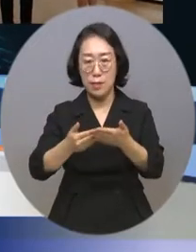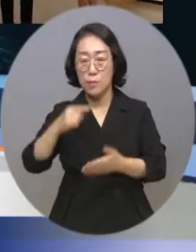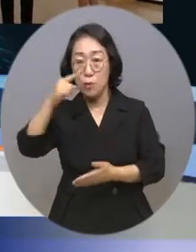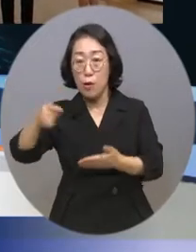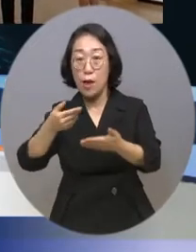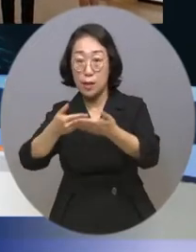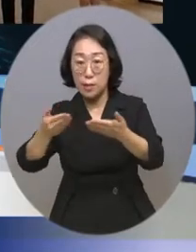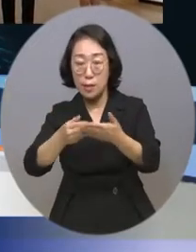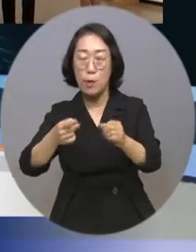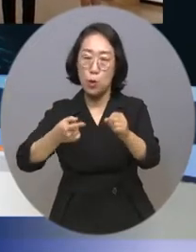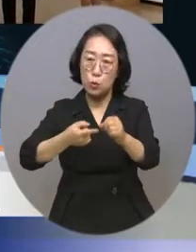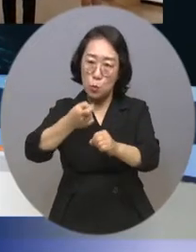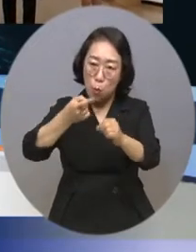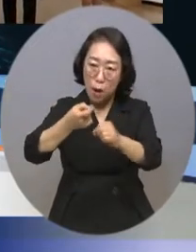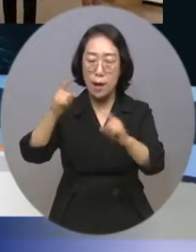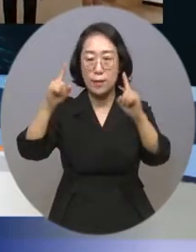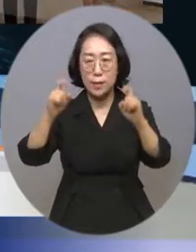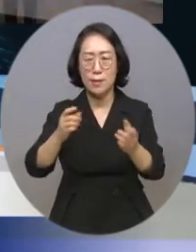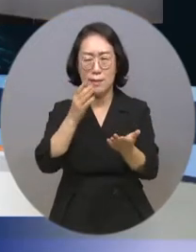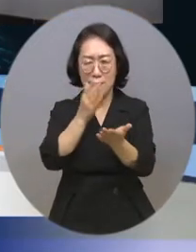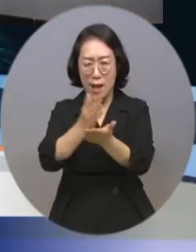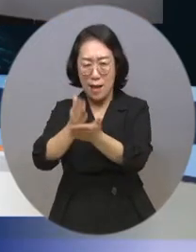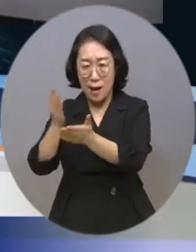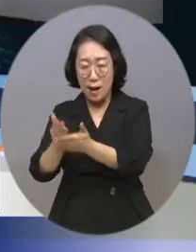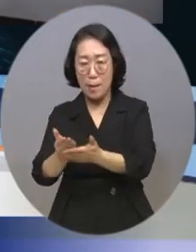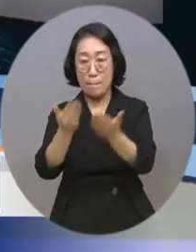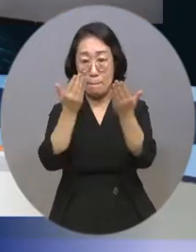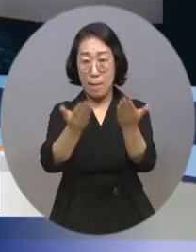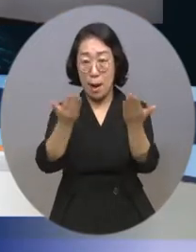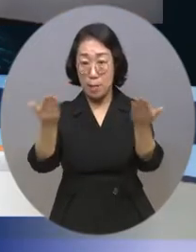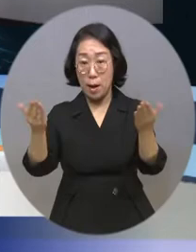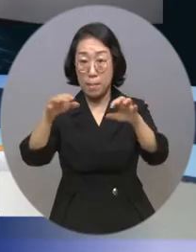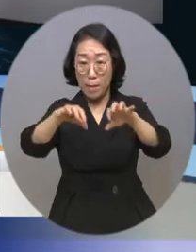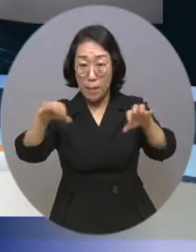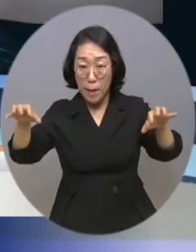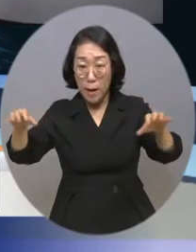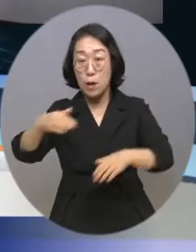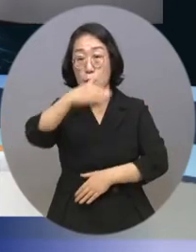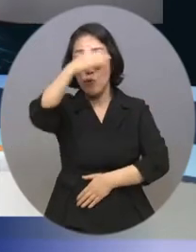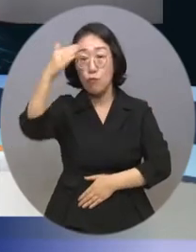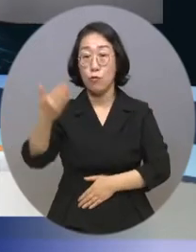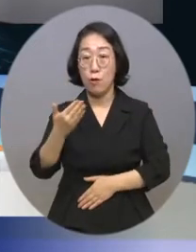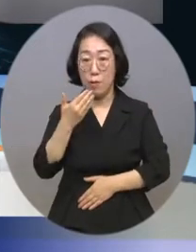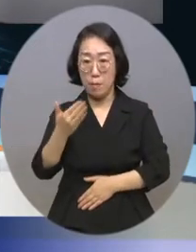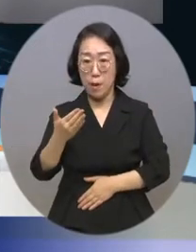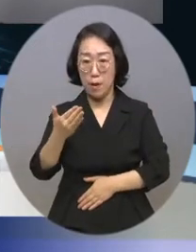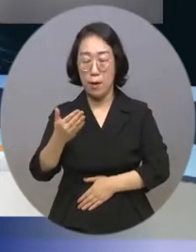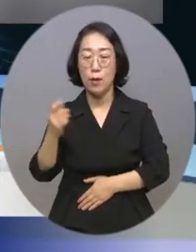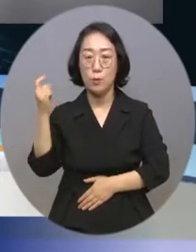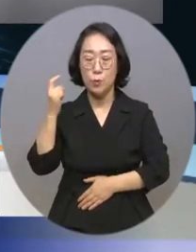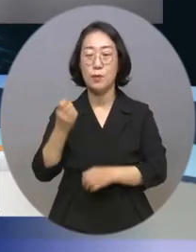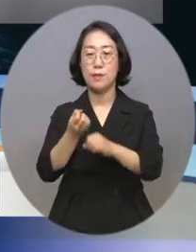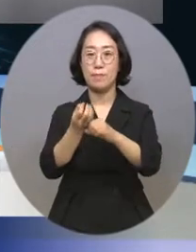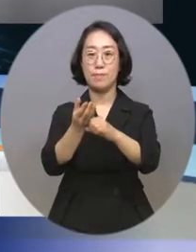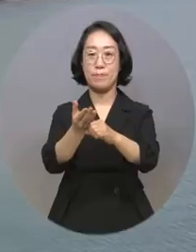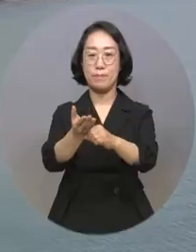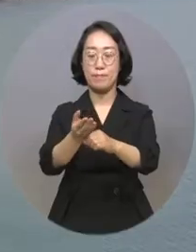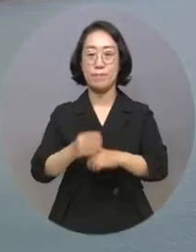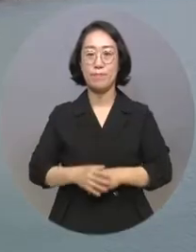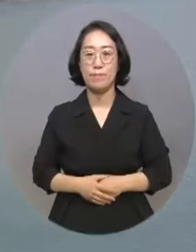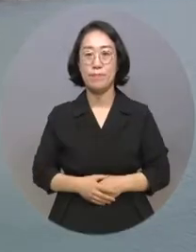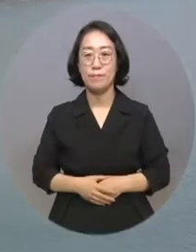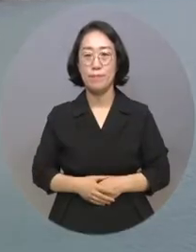조각과 사진 등 다양한 장르의 작품들을 선보였는데요. 자세한 소식 이영춘 기자가 전합니다.